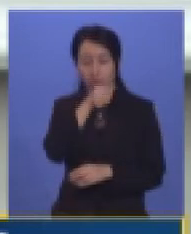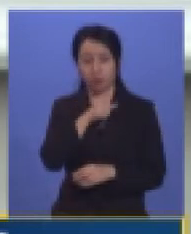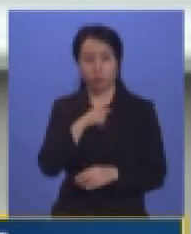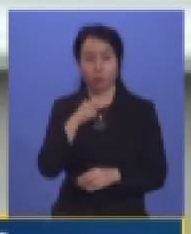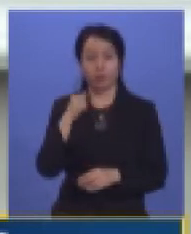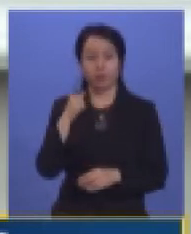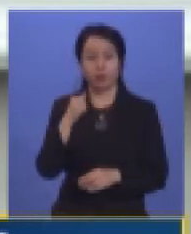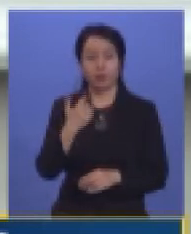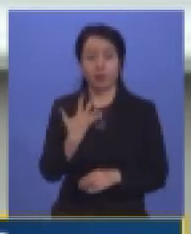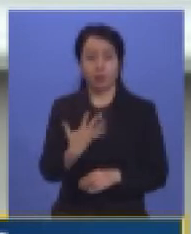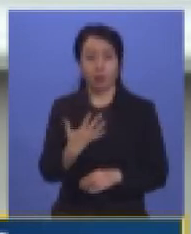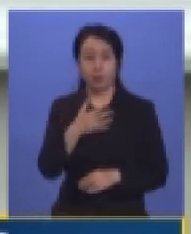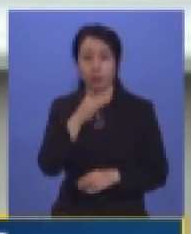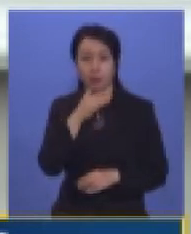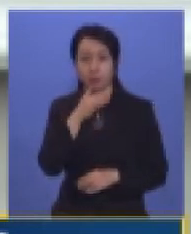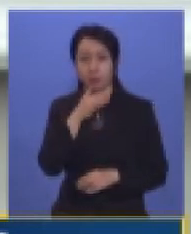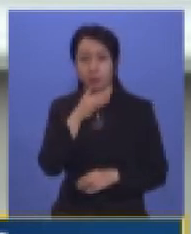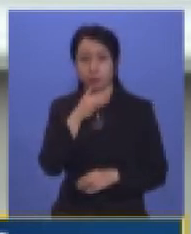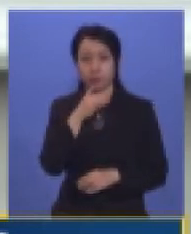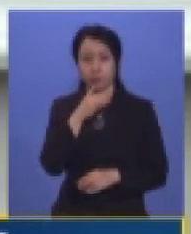за пять лет до